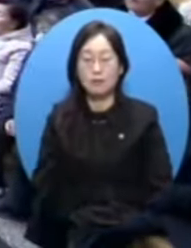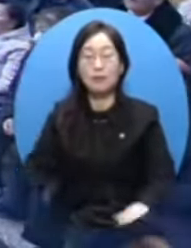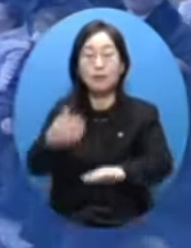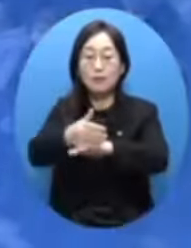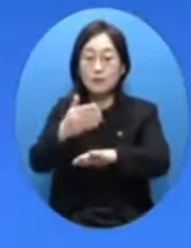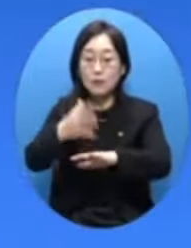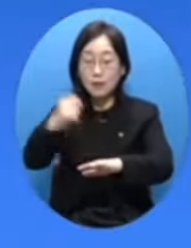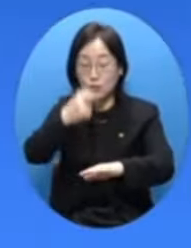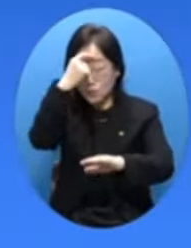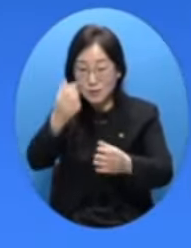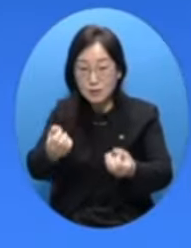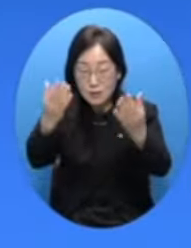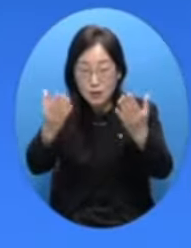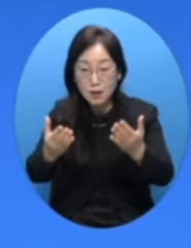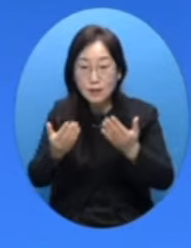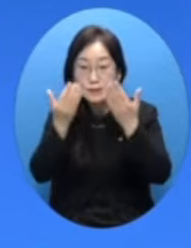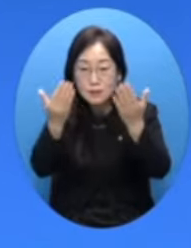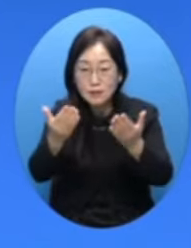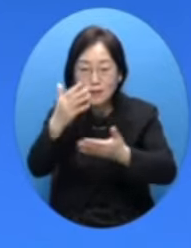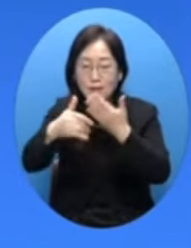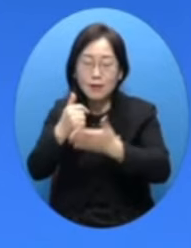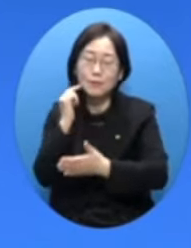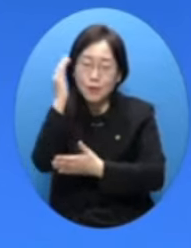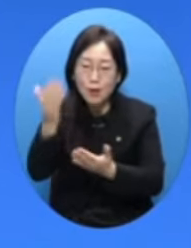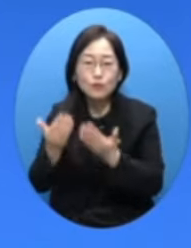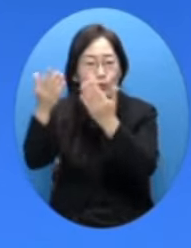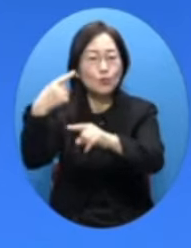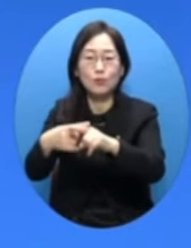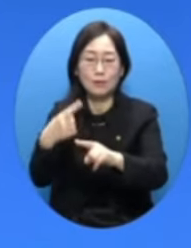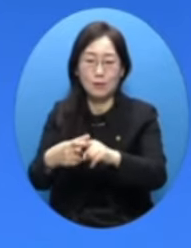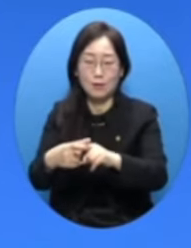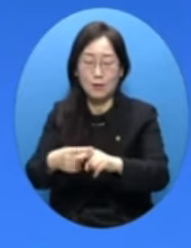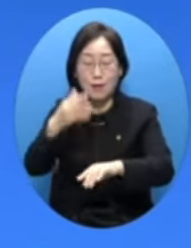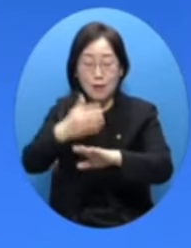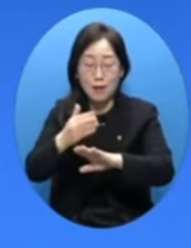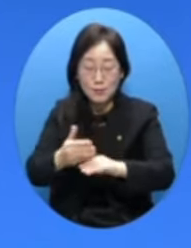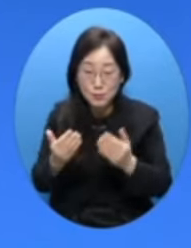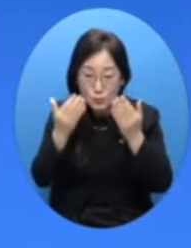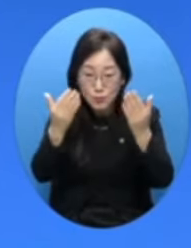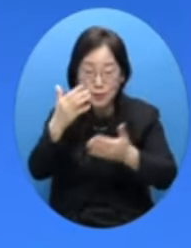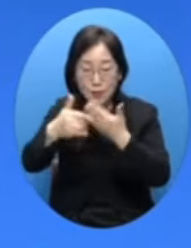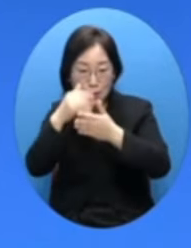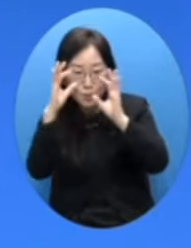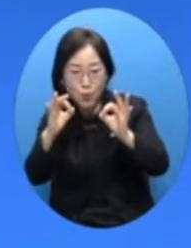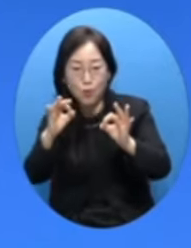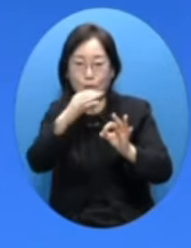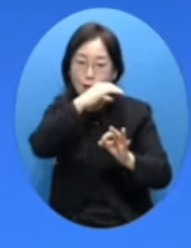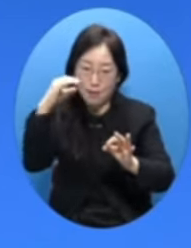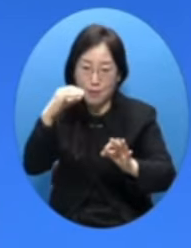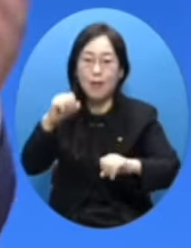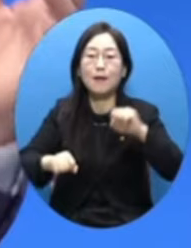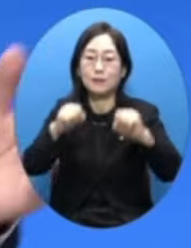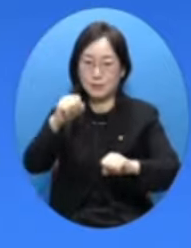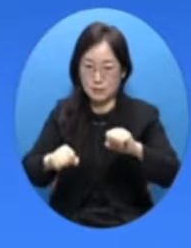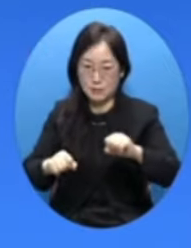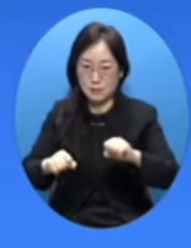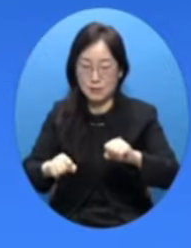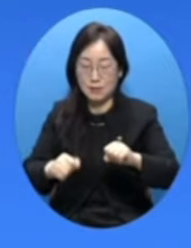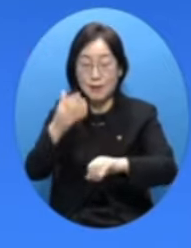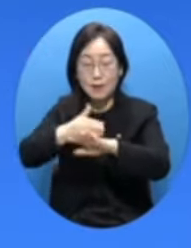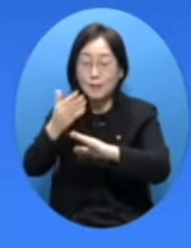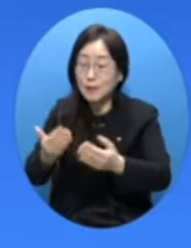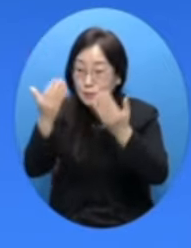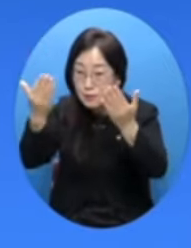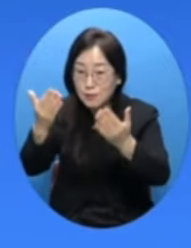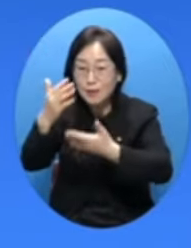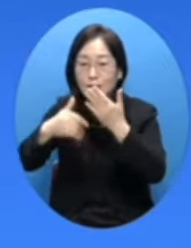감사로 제사를 드리면 하나님을 영화롭게 하는 것이고, 감사로 제사를 드리면 그것이 행위가 하나님 보기에 옳은 행위이고, 감사로 제사를 드리면 하나님의